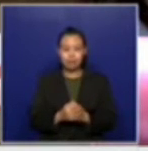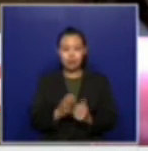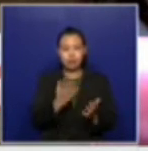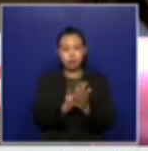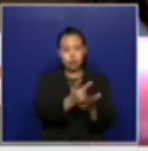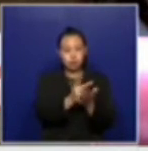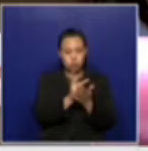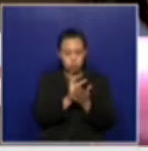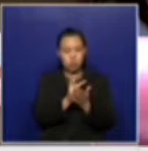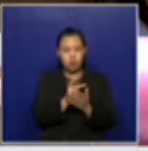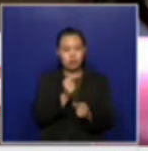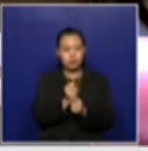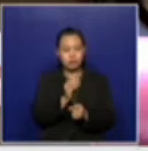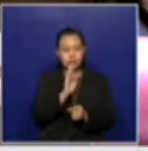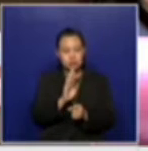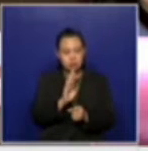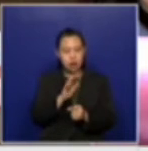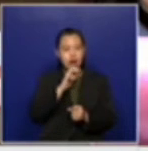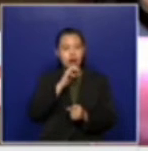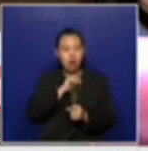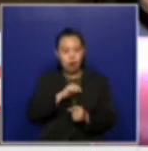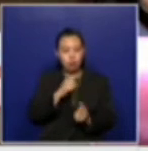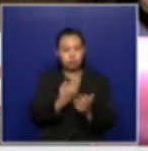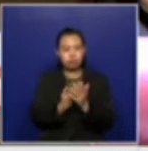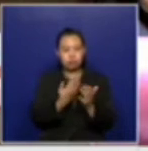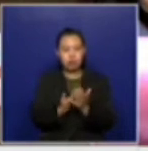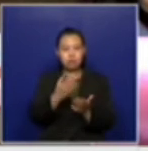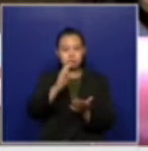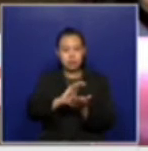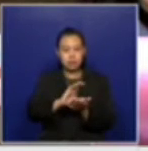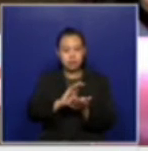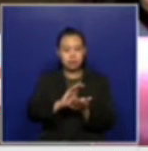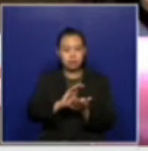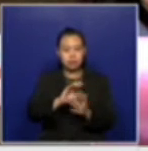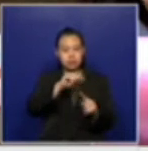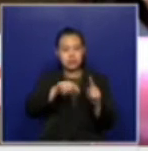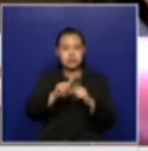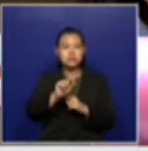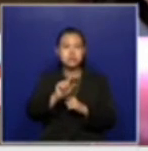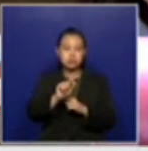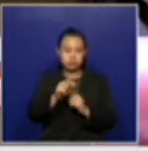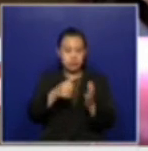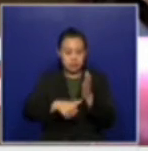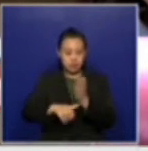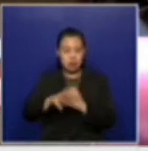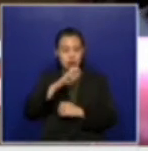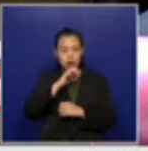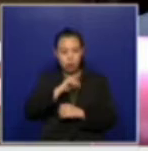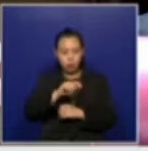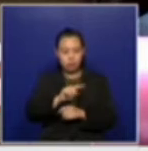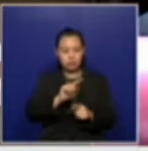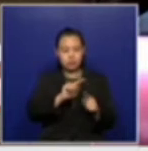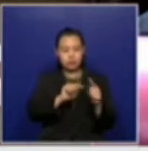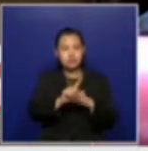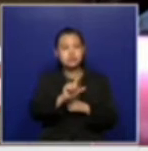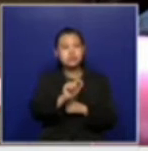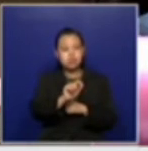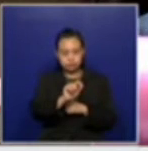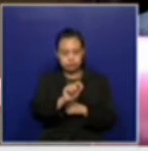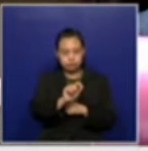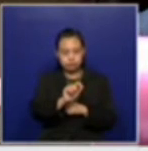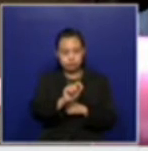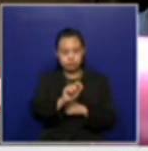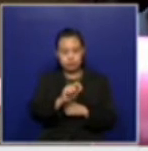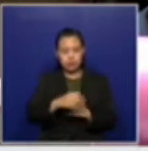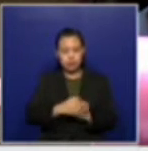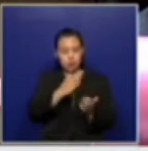ให้กับลูกค้ารายเดิมที่มีวงเงินไม่เกิน 20% ที่มียอดหนี้เดิมไม่เกิน 20% ณยอดค้